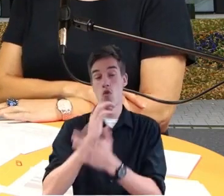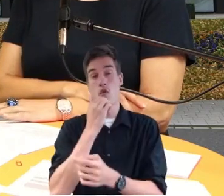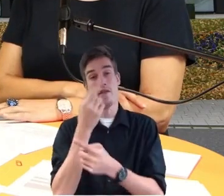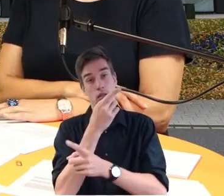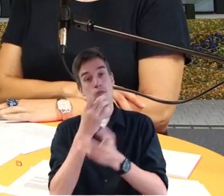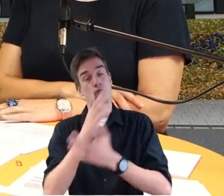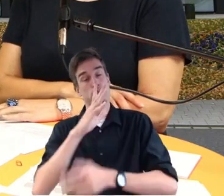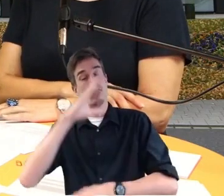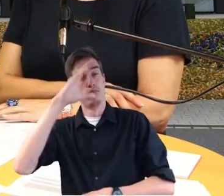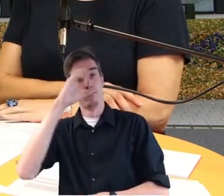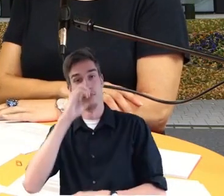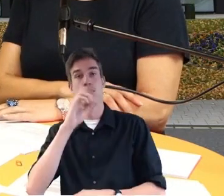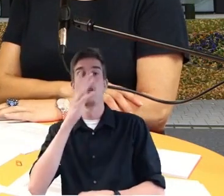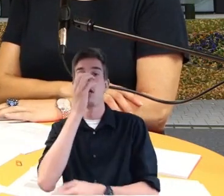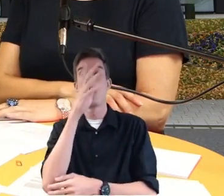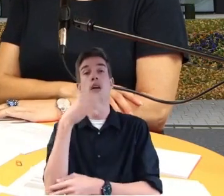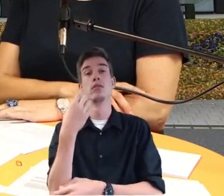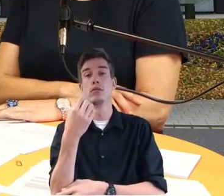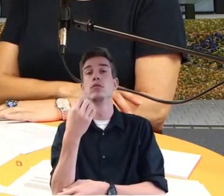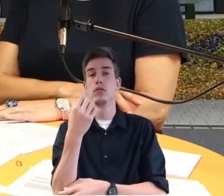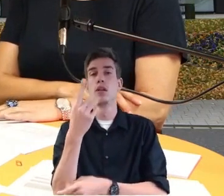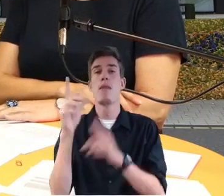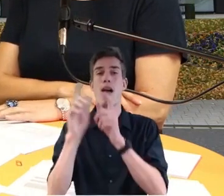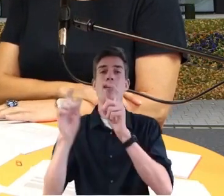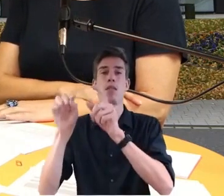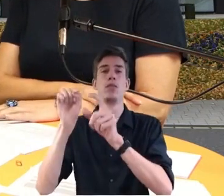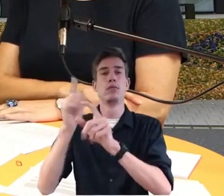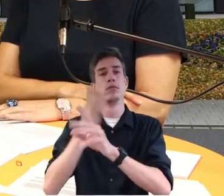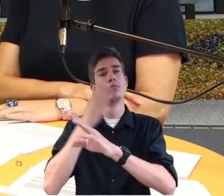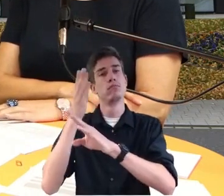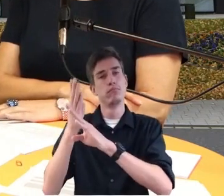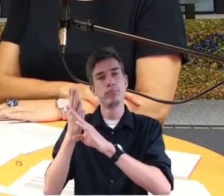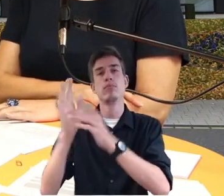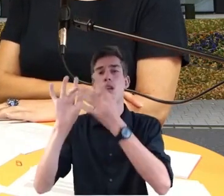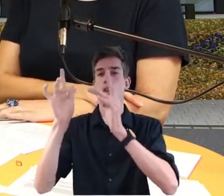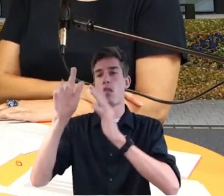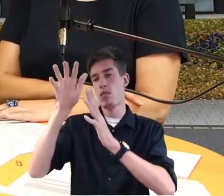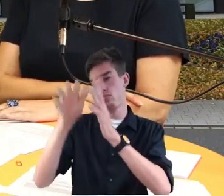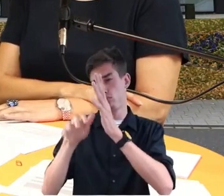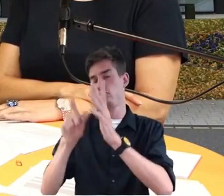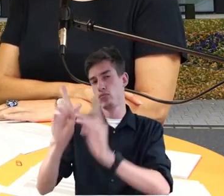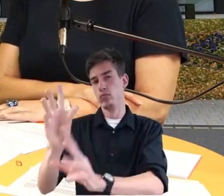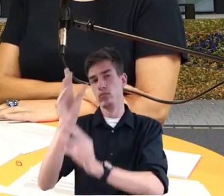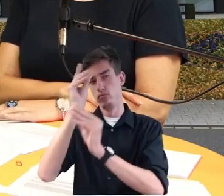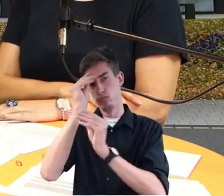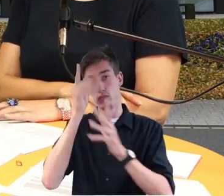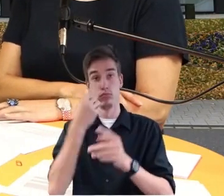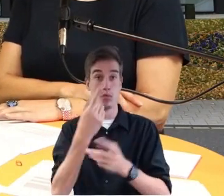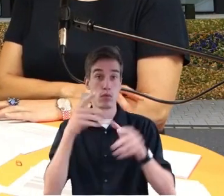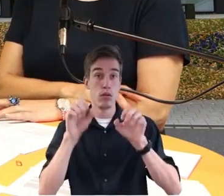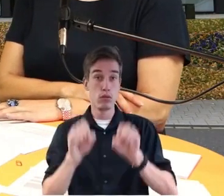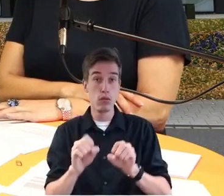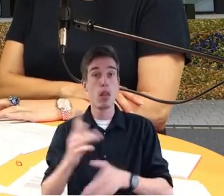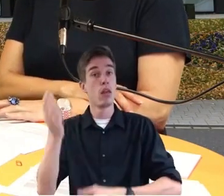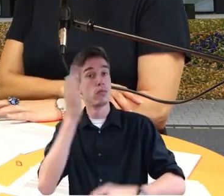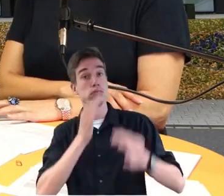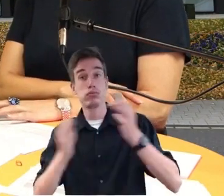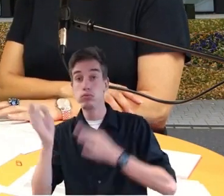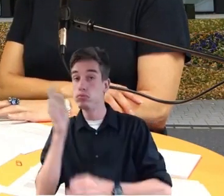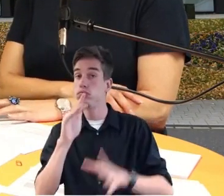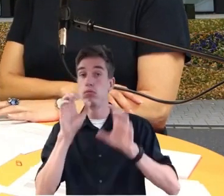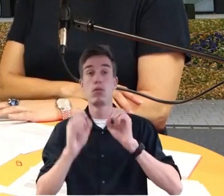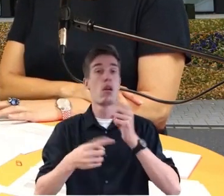können sich auch auf der seite der akademie noch ein bisschen weiter informieren sie können auch nach wie vor fragen stellen